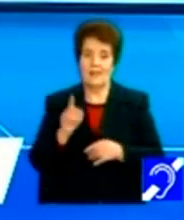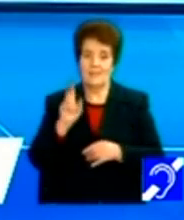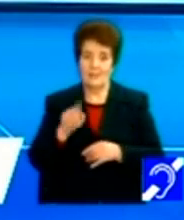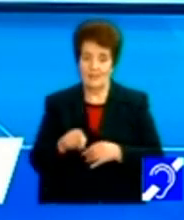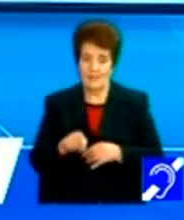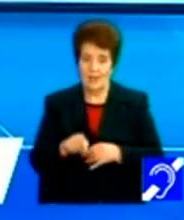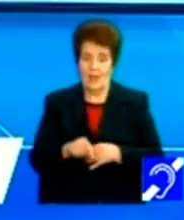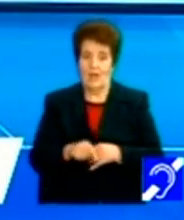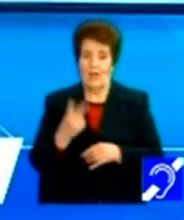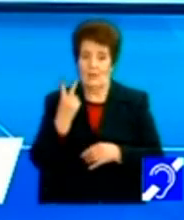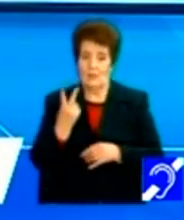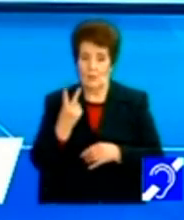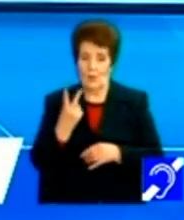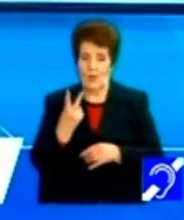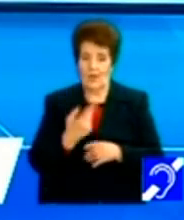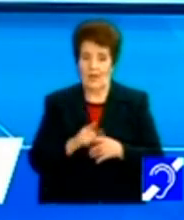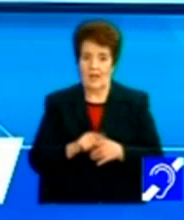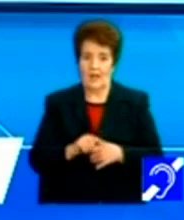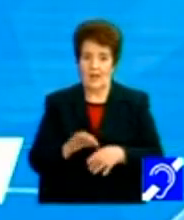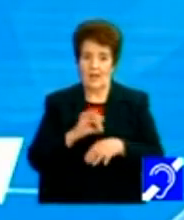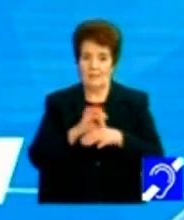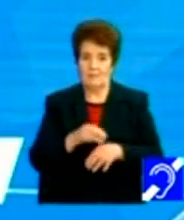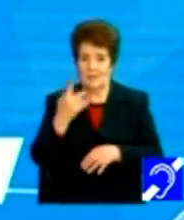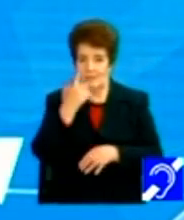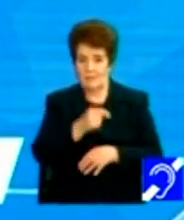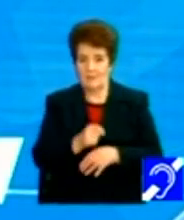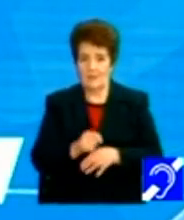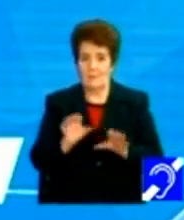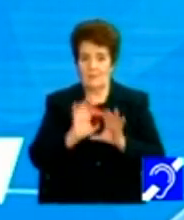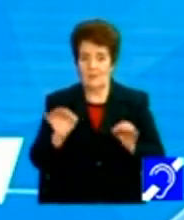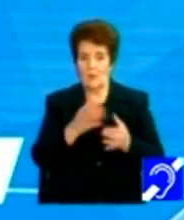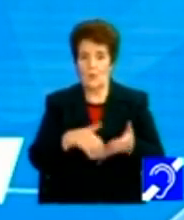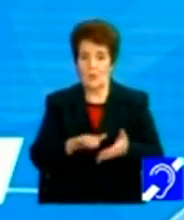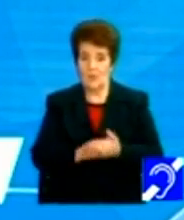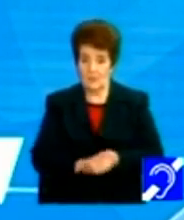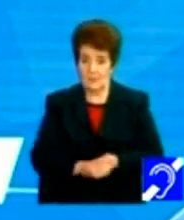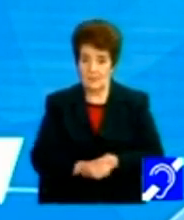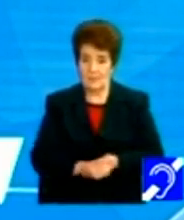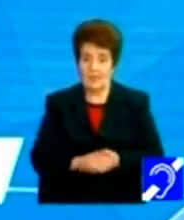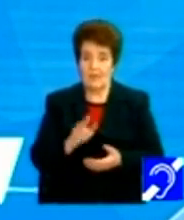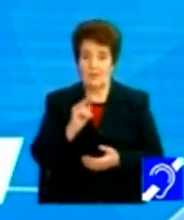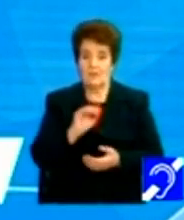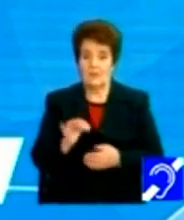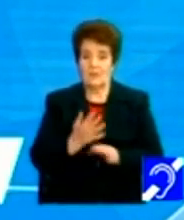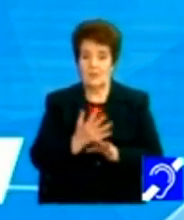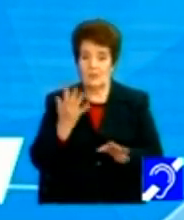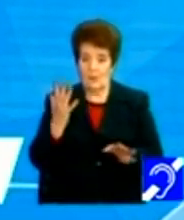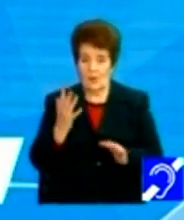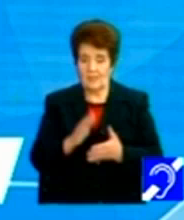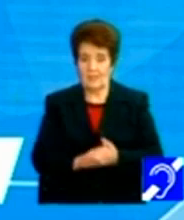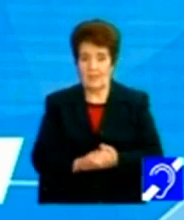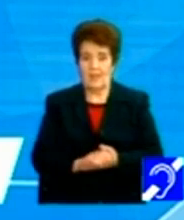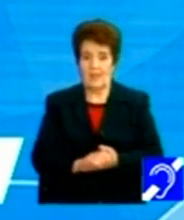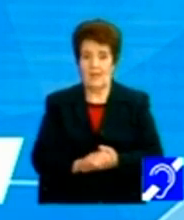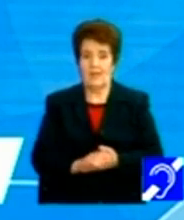înscriși în cursa prezidențială, care sunt purtători declarați ai mesajului unionist. Și în ordinea extragerii din urnă,